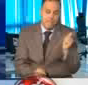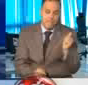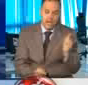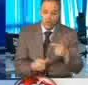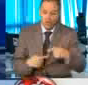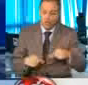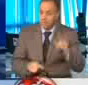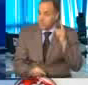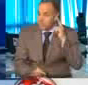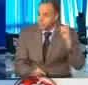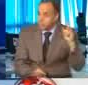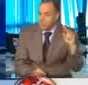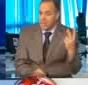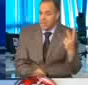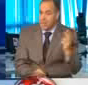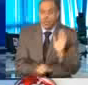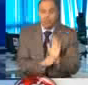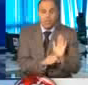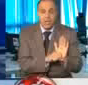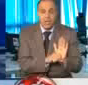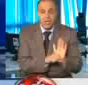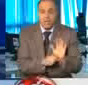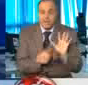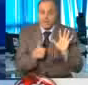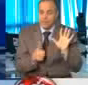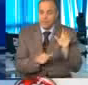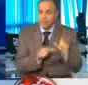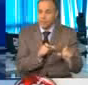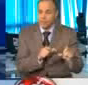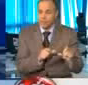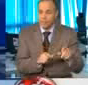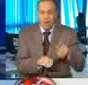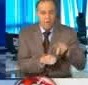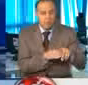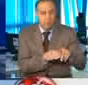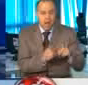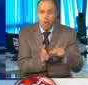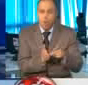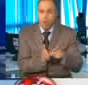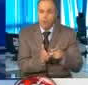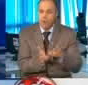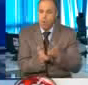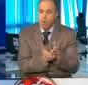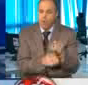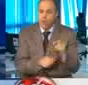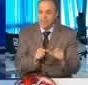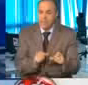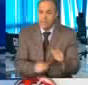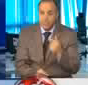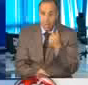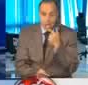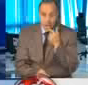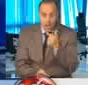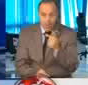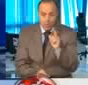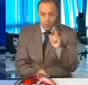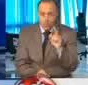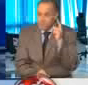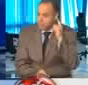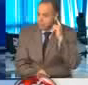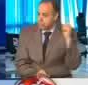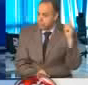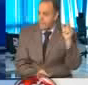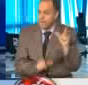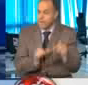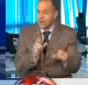جلسة الاستماع الثانية لشهادات 6 من ضحايا الانتهاكات الجسيمة لحقوق الإنسان، وذلك بالاستماع